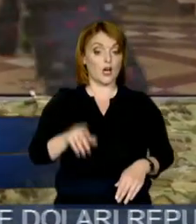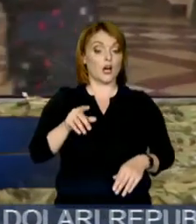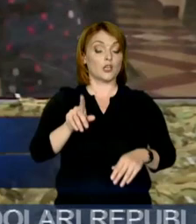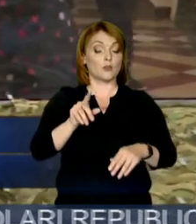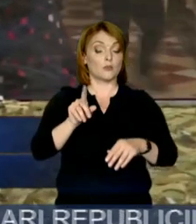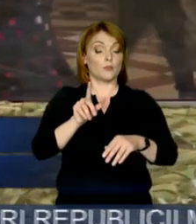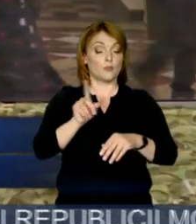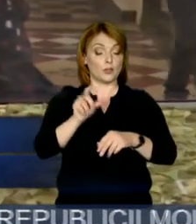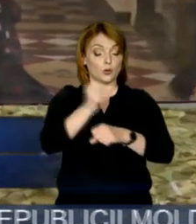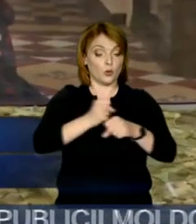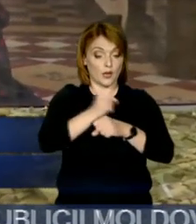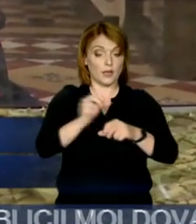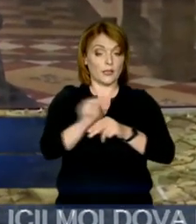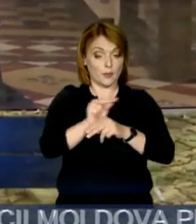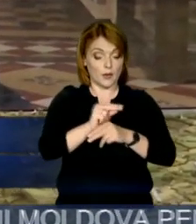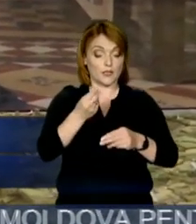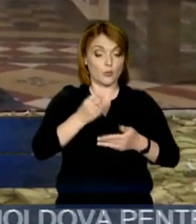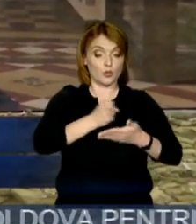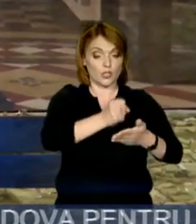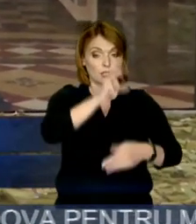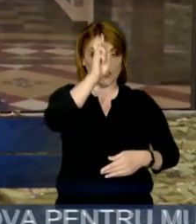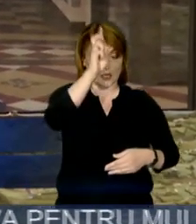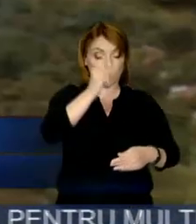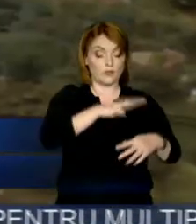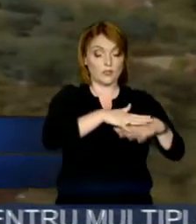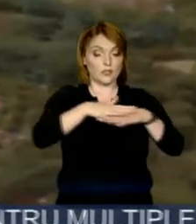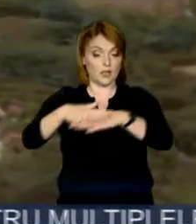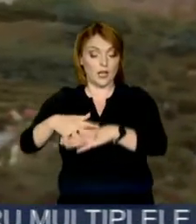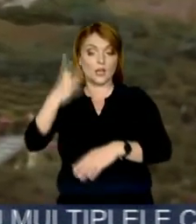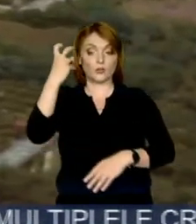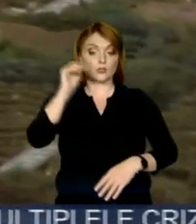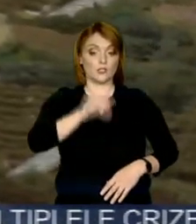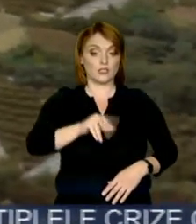lucrările de reparație a sălii Natura, din bugetul de stat s-au alocat 200.000 de lei.